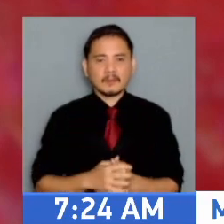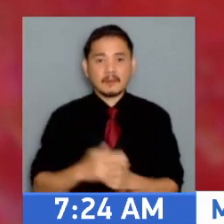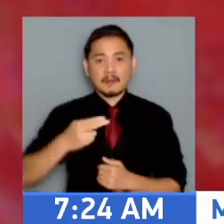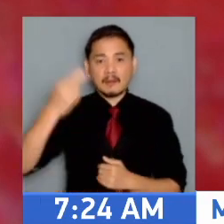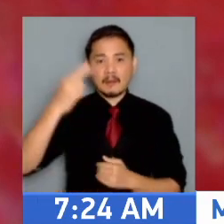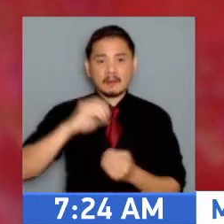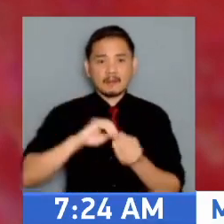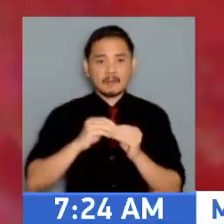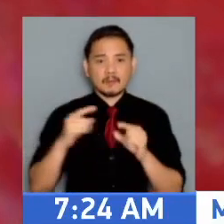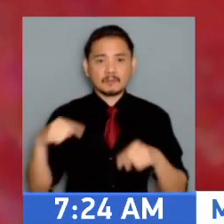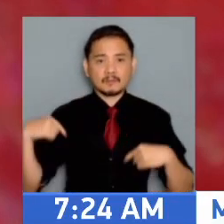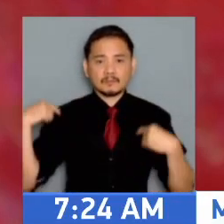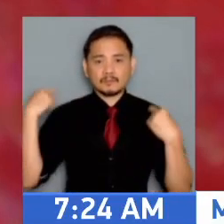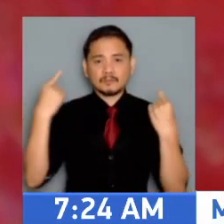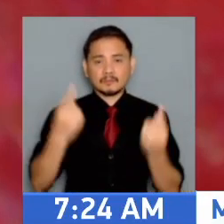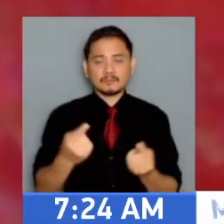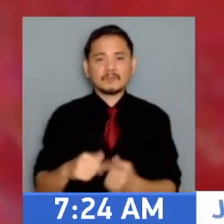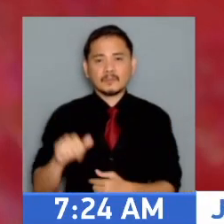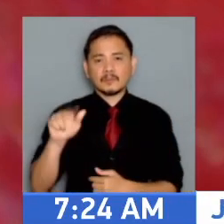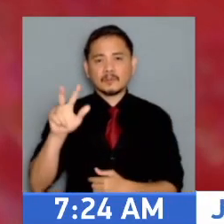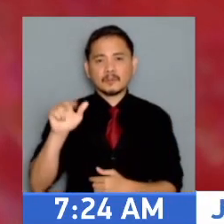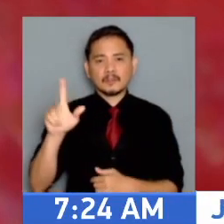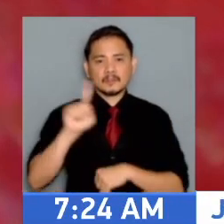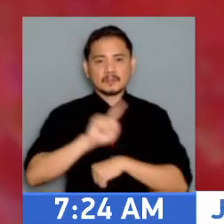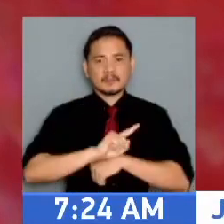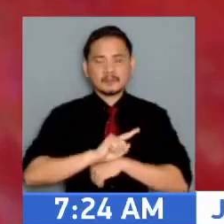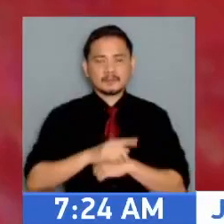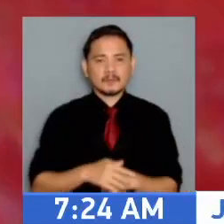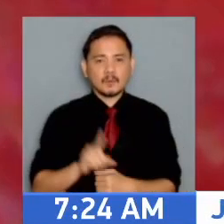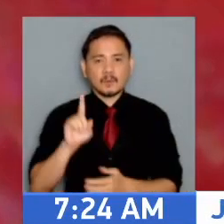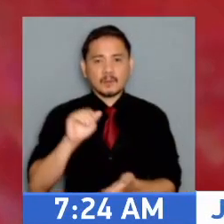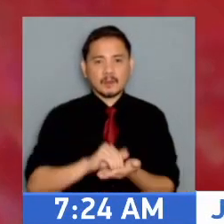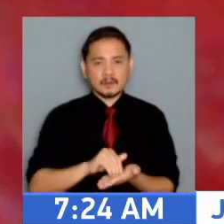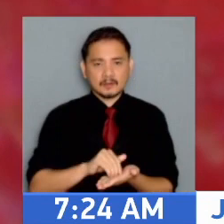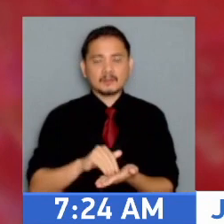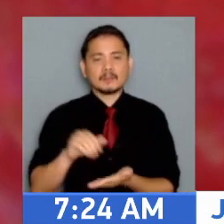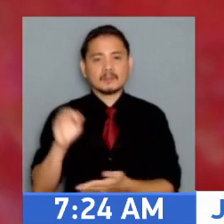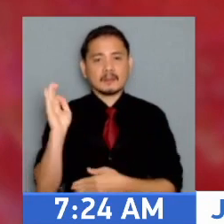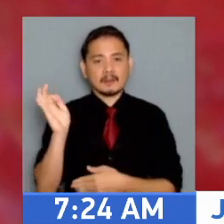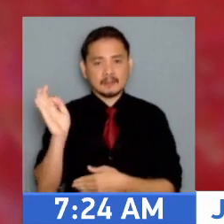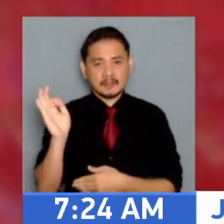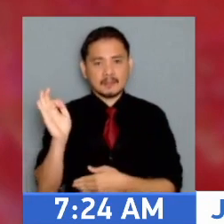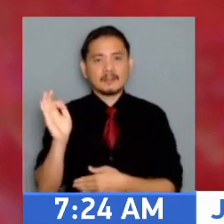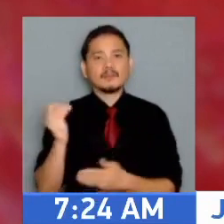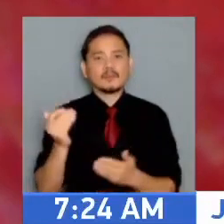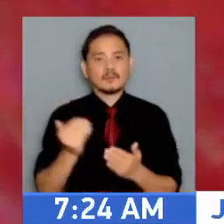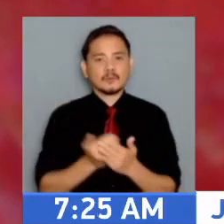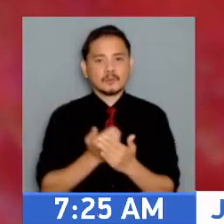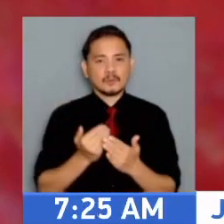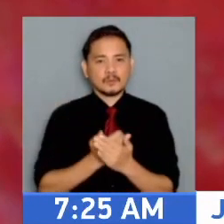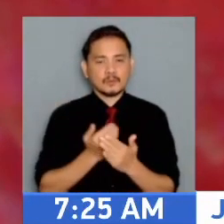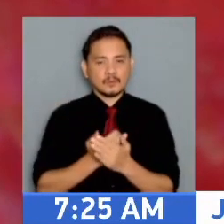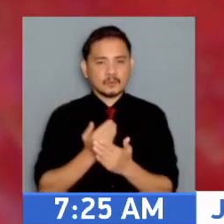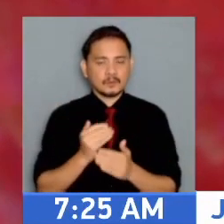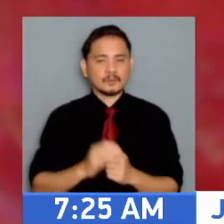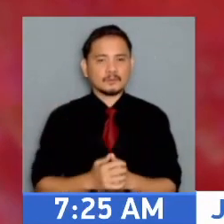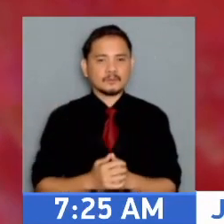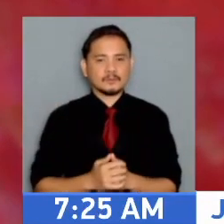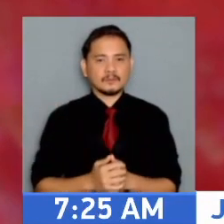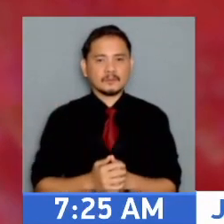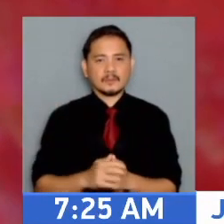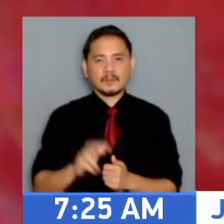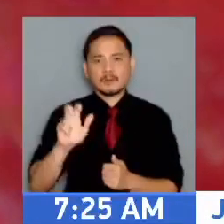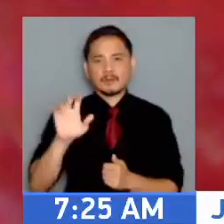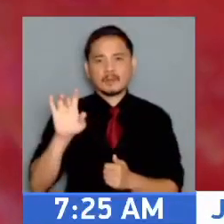ng 13 araw. Nasa 1,190 ang mga bagong COVID cases. 384 mga gumaling sa